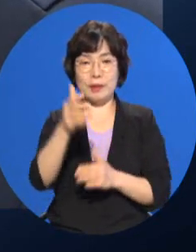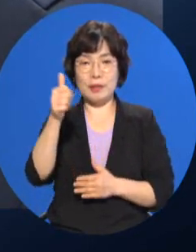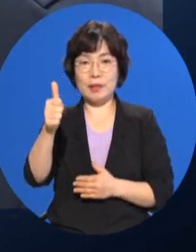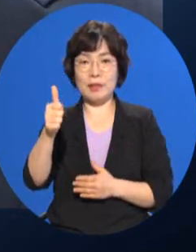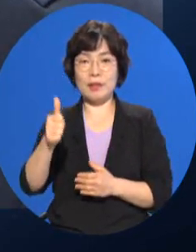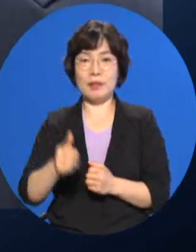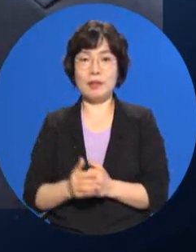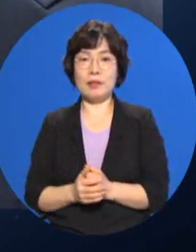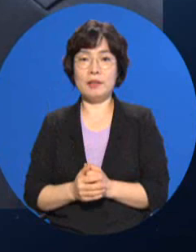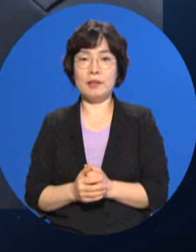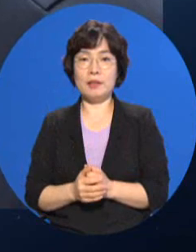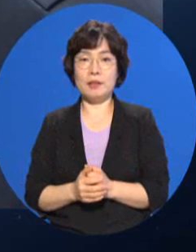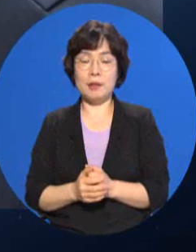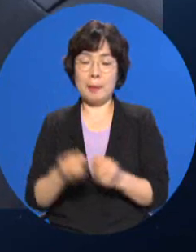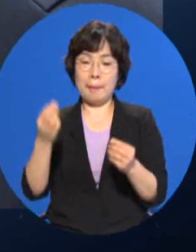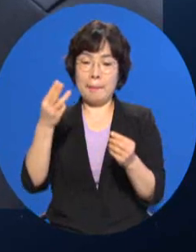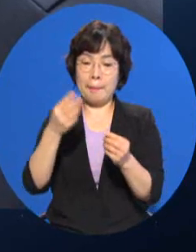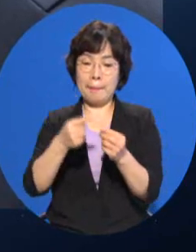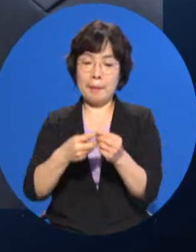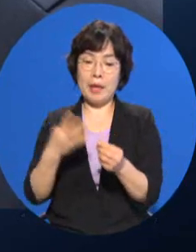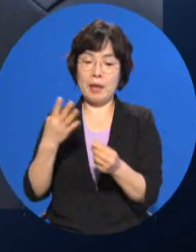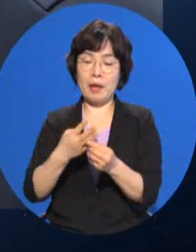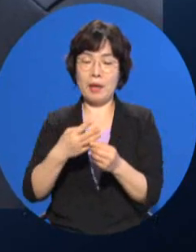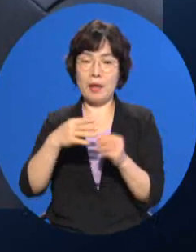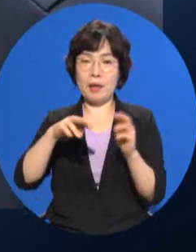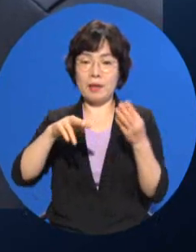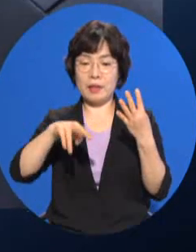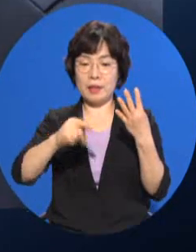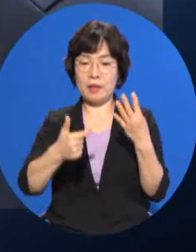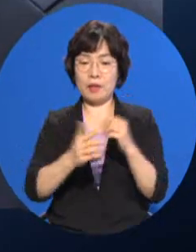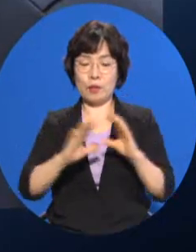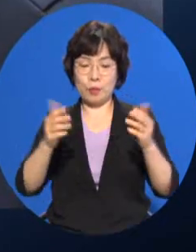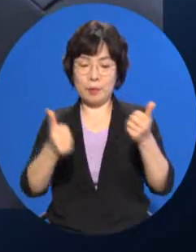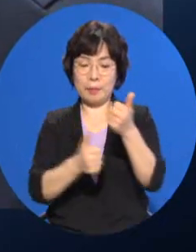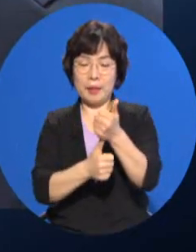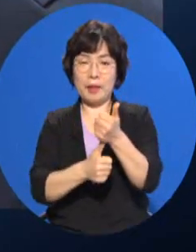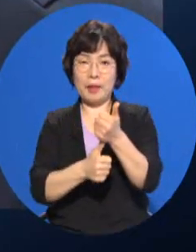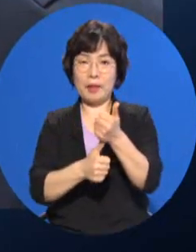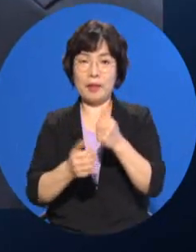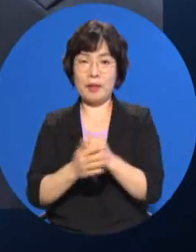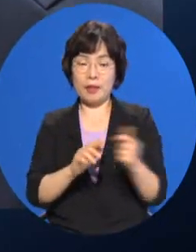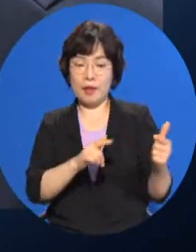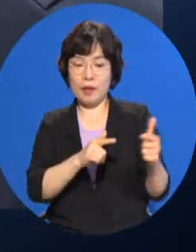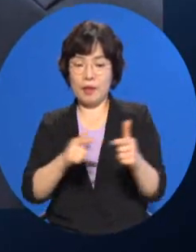여수시장, 그리고 네 번의 국회의원, 그리고 국회 부의장까지